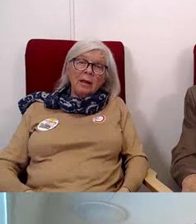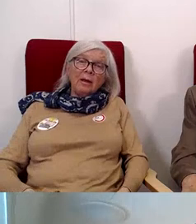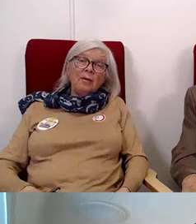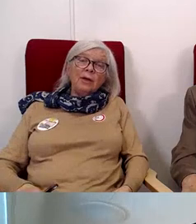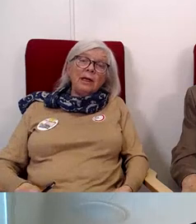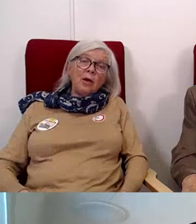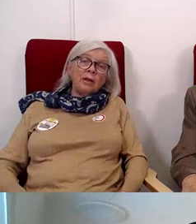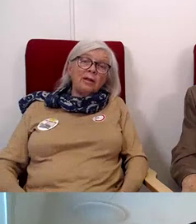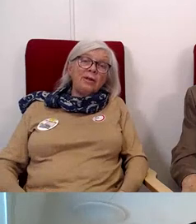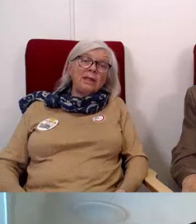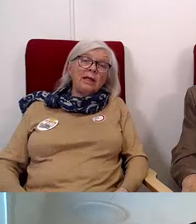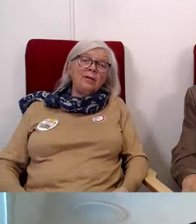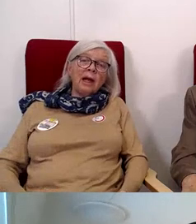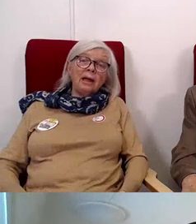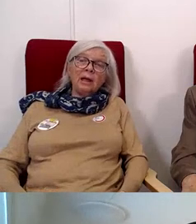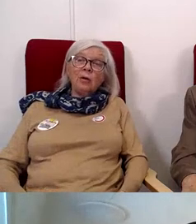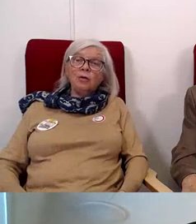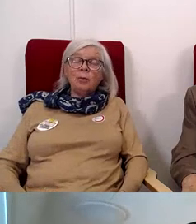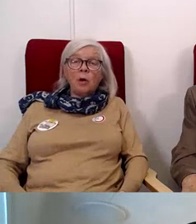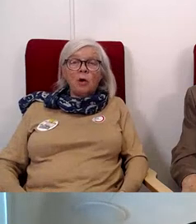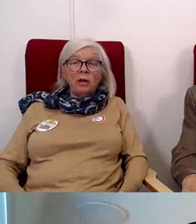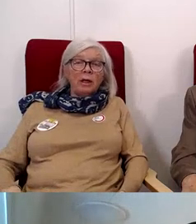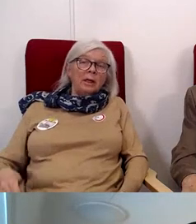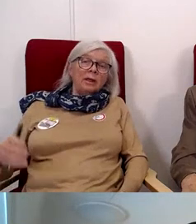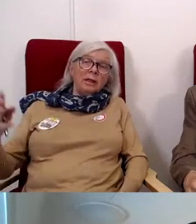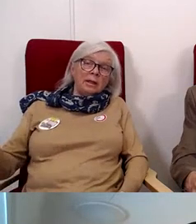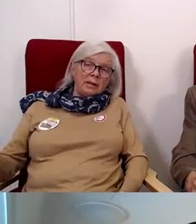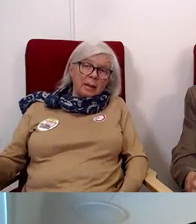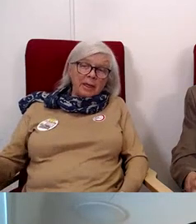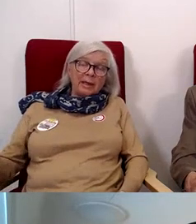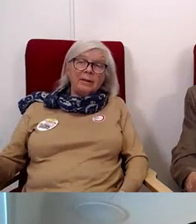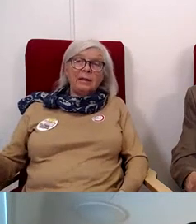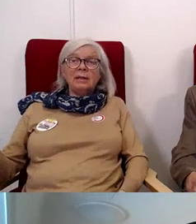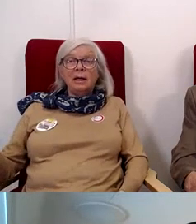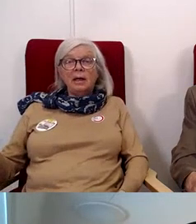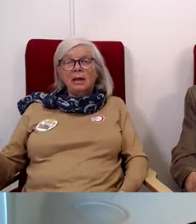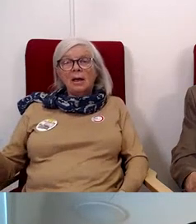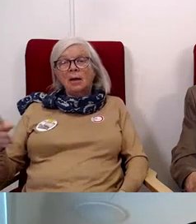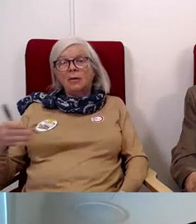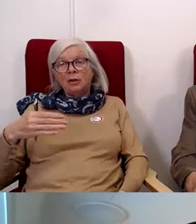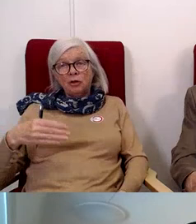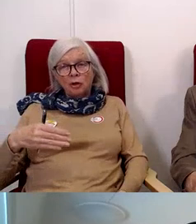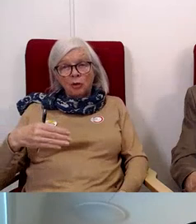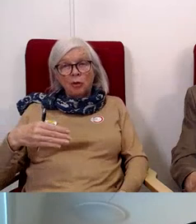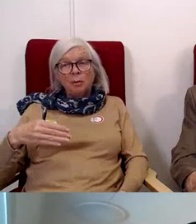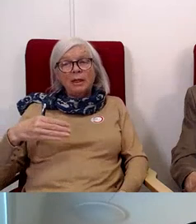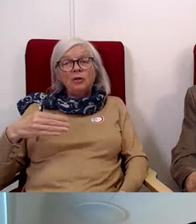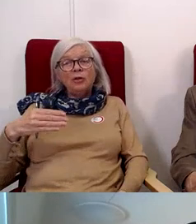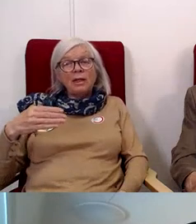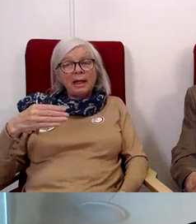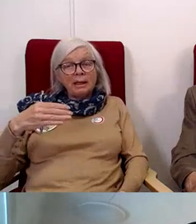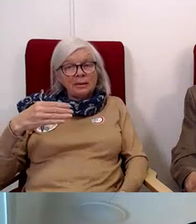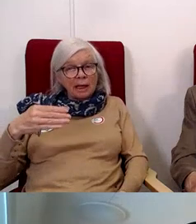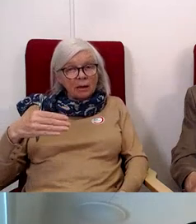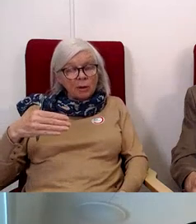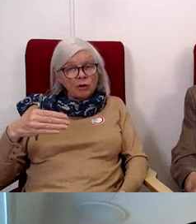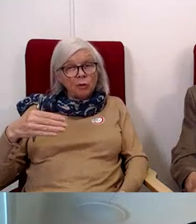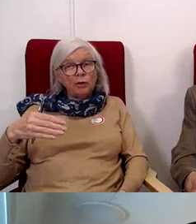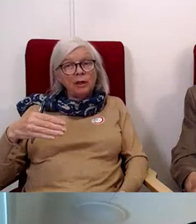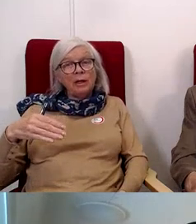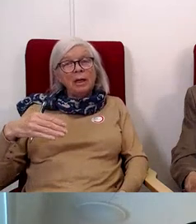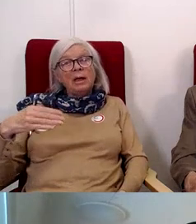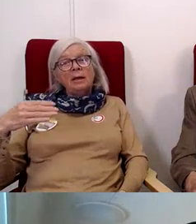underskatta. För det är klart att vi känner väl alla någon som har diabetes eller haft en stroke. Men det är ju inte säkert att